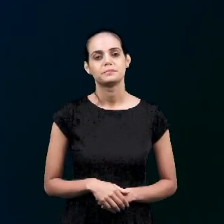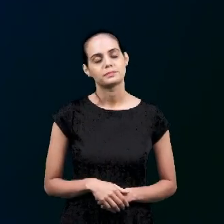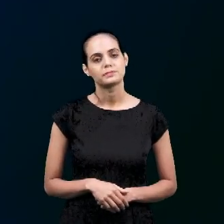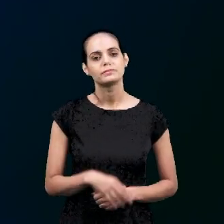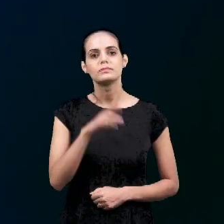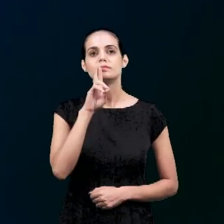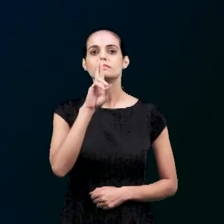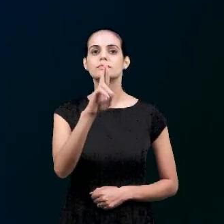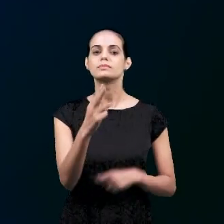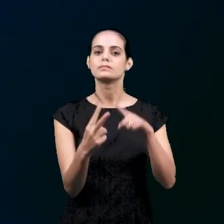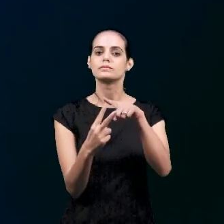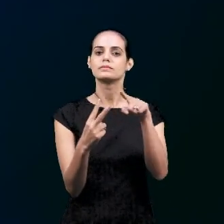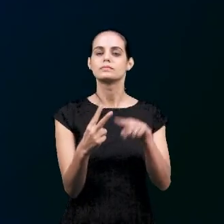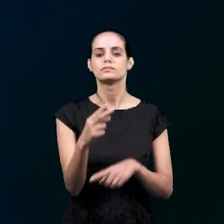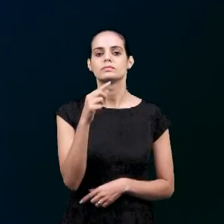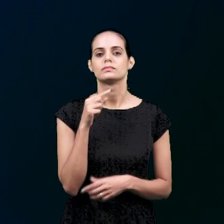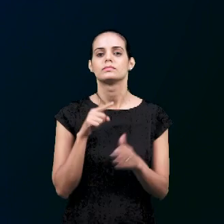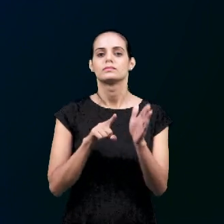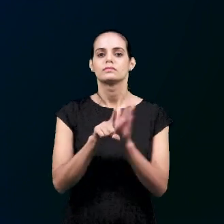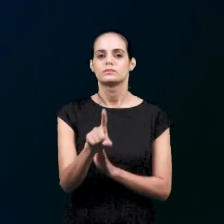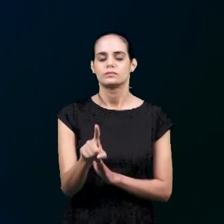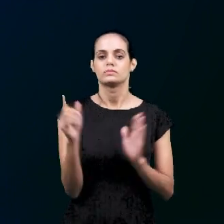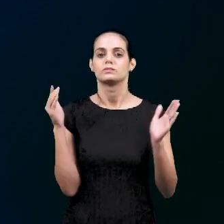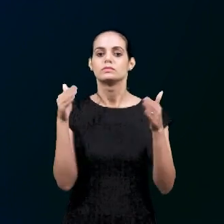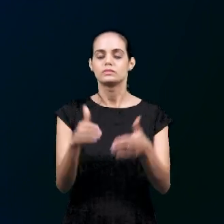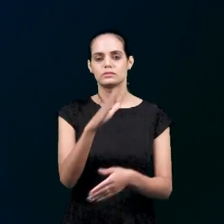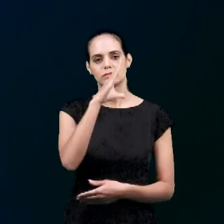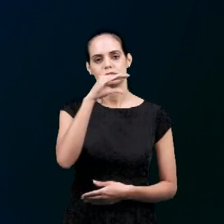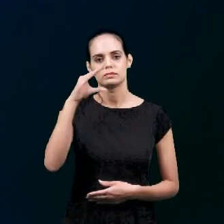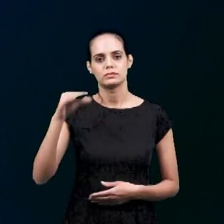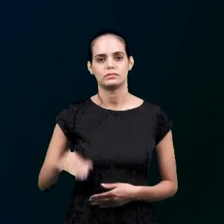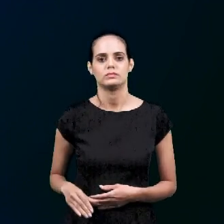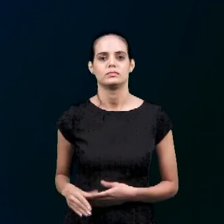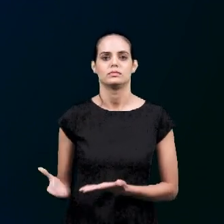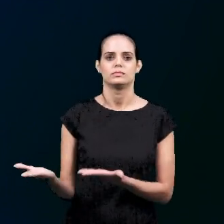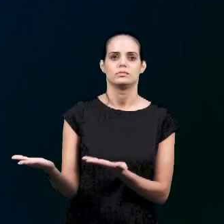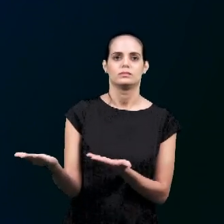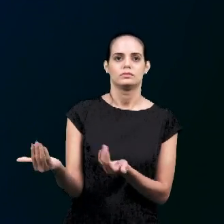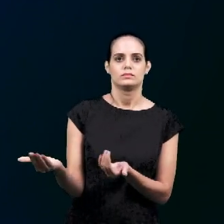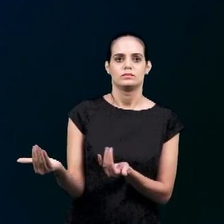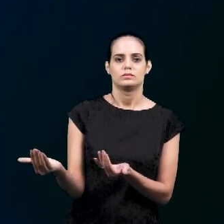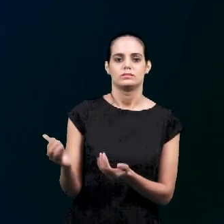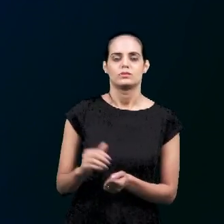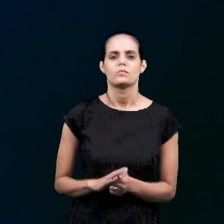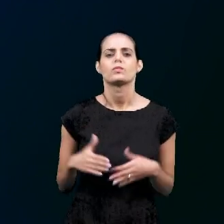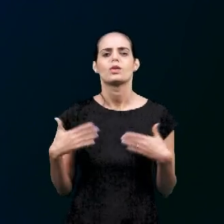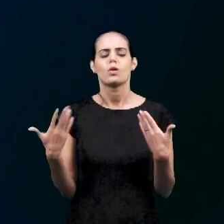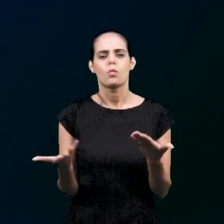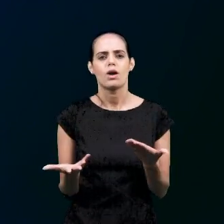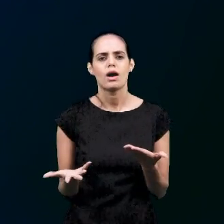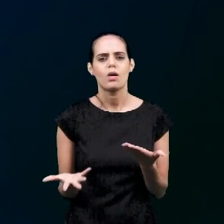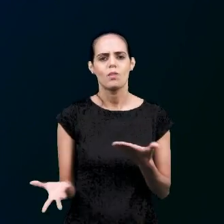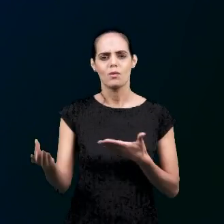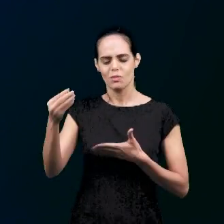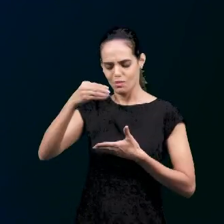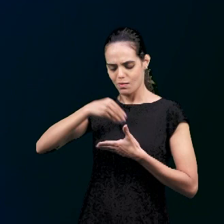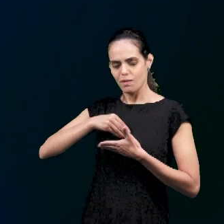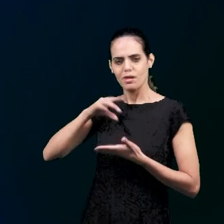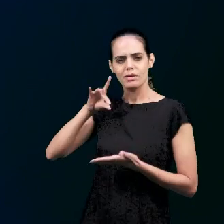question 2b. En répondant les 2 questions destinées aux adolescents et jeunes, quelle a